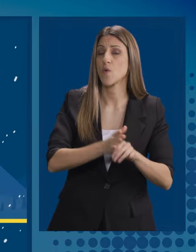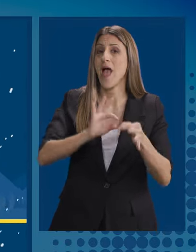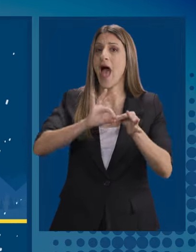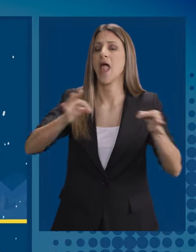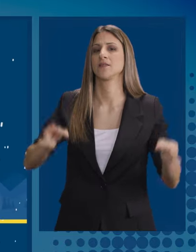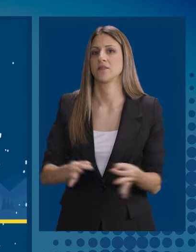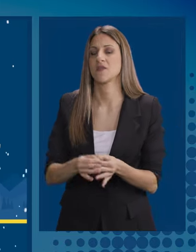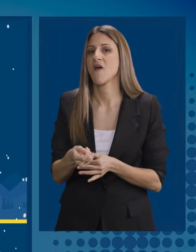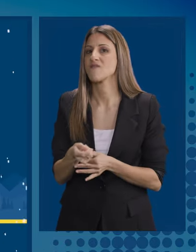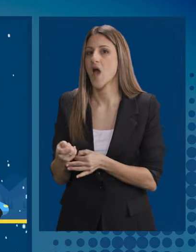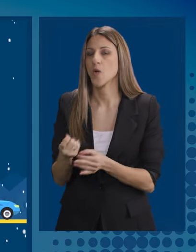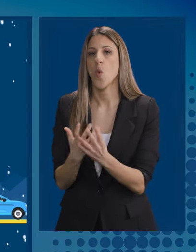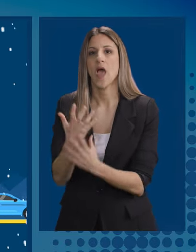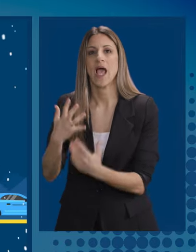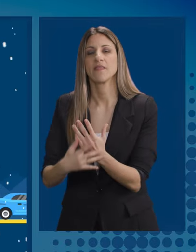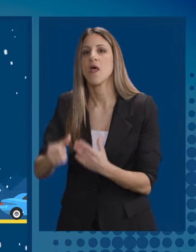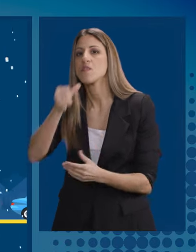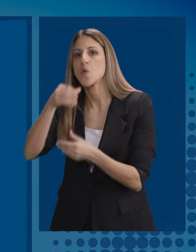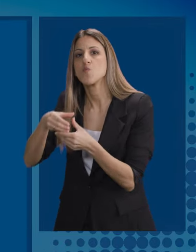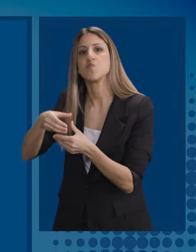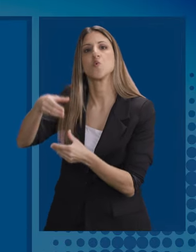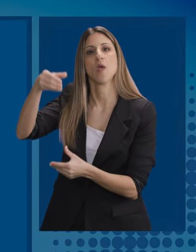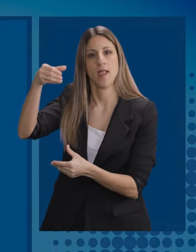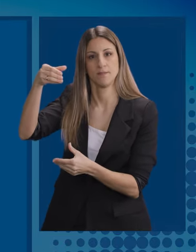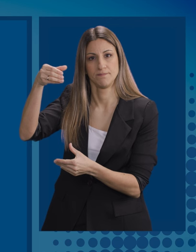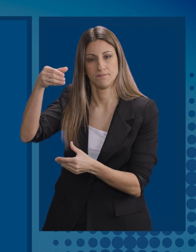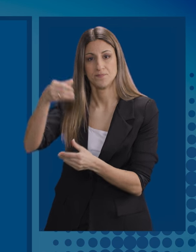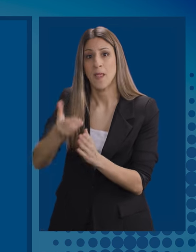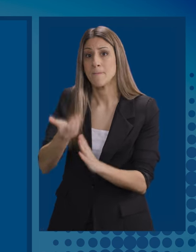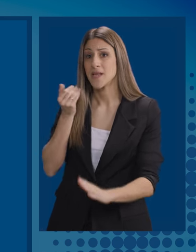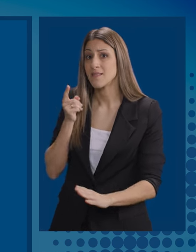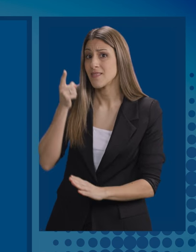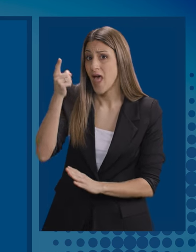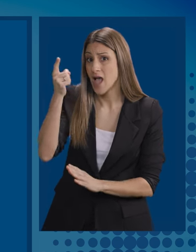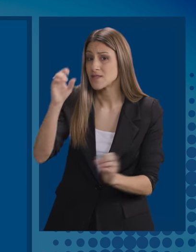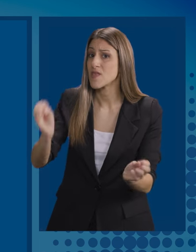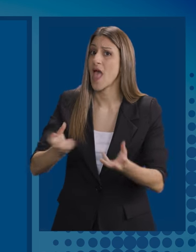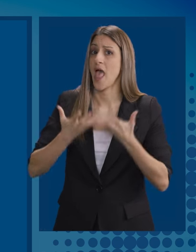αλυσίδες, φακό, γάντια και πόσιμο νερό. Πριν ξεκινήσεις, ενημερώσου.